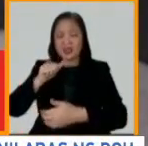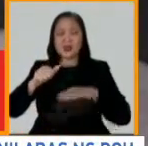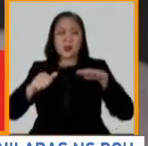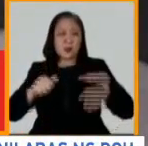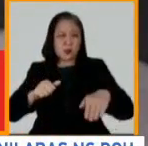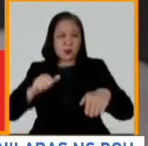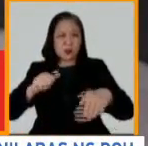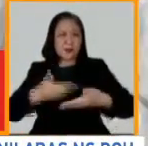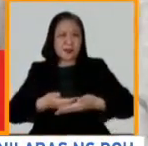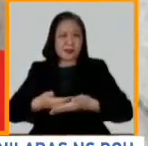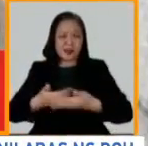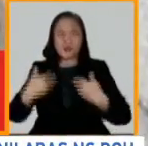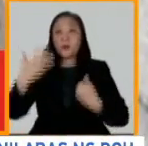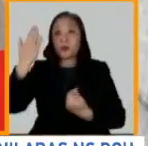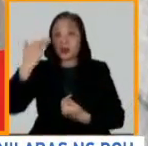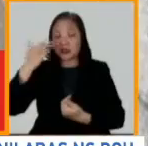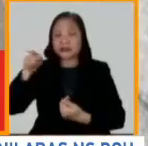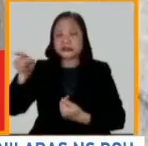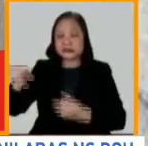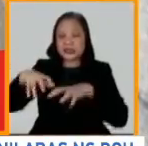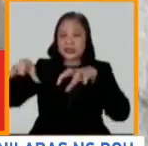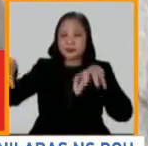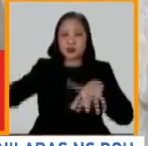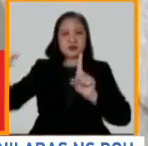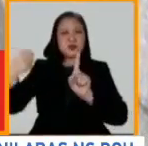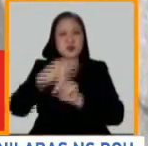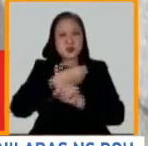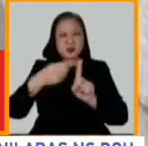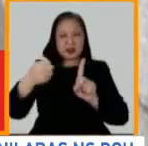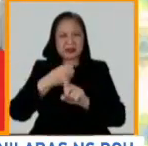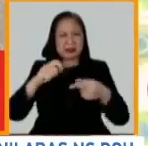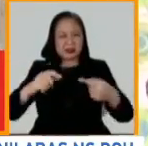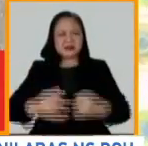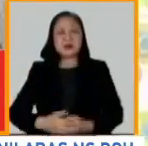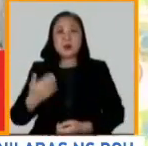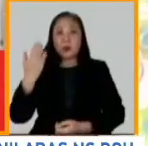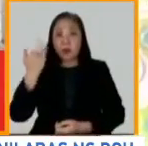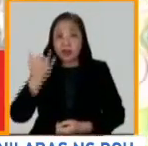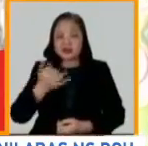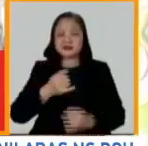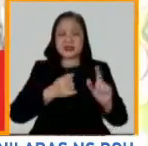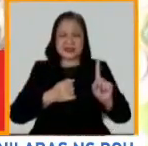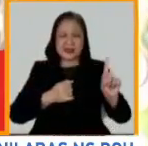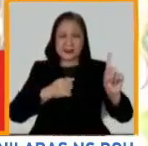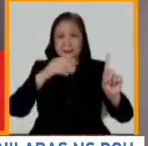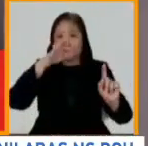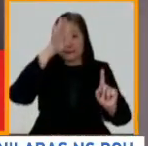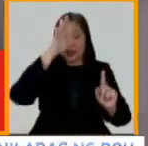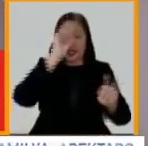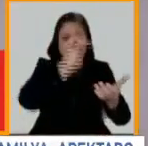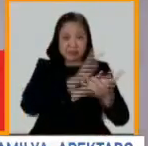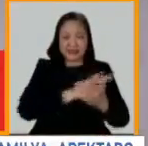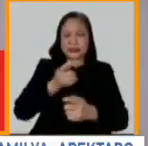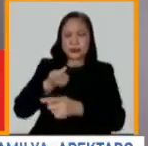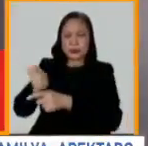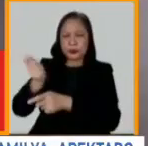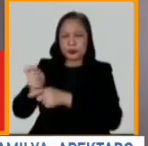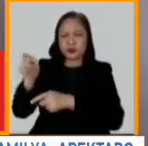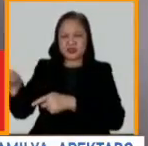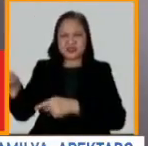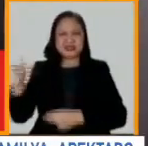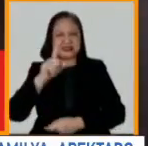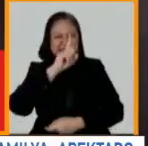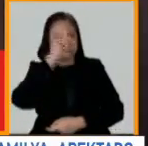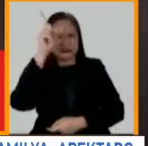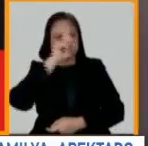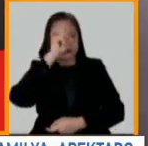ng kanilang kapitbahay. Nagugat ito sa umano'y biro ng ama ng buntis na ikinapikon ng suspect. Doon na sumugod ang suspect kasama